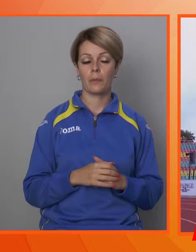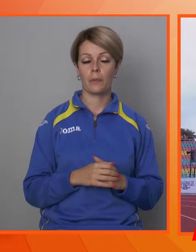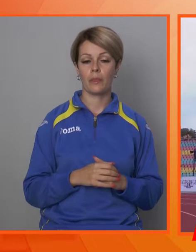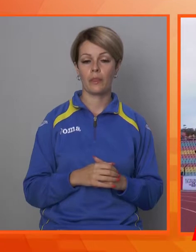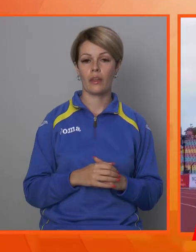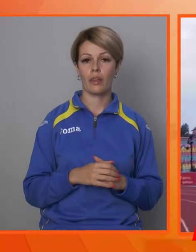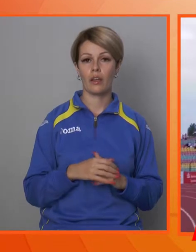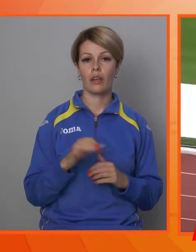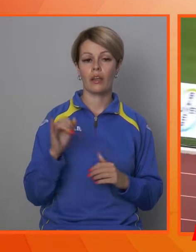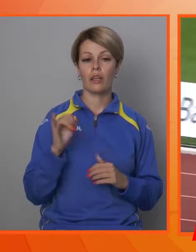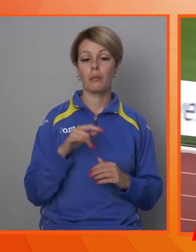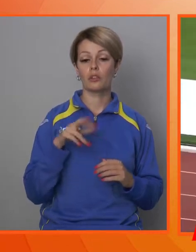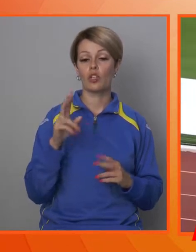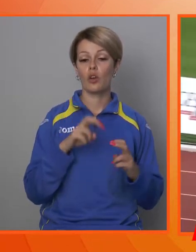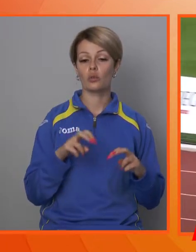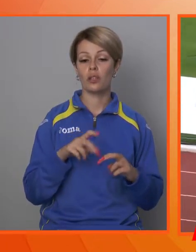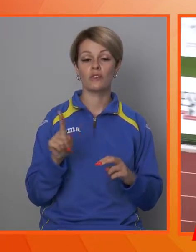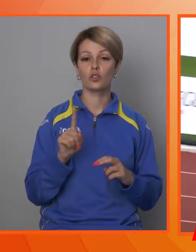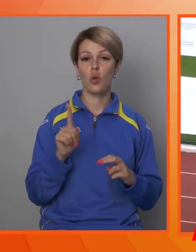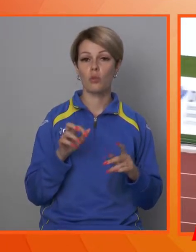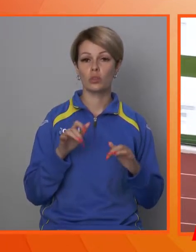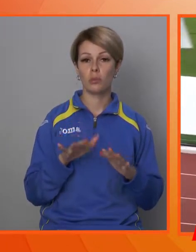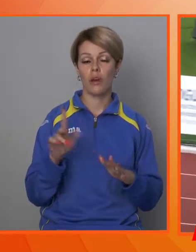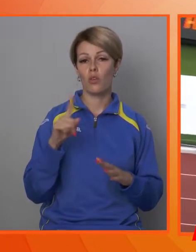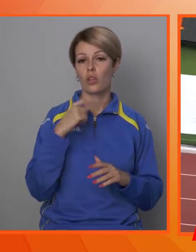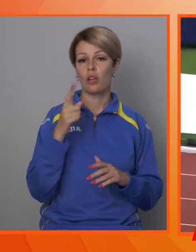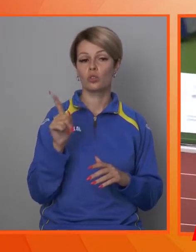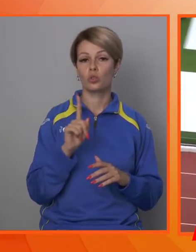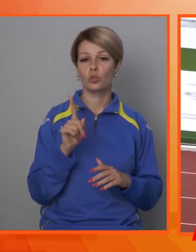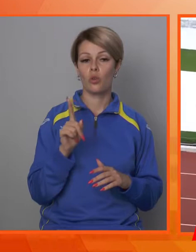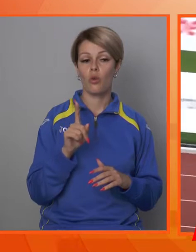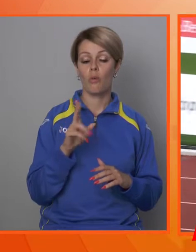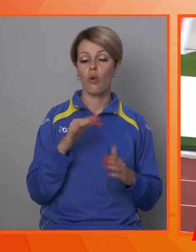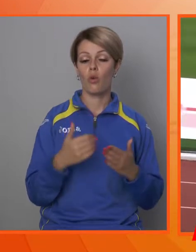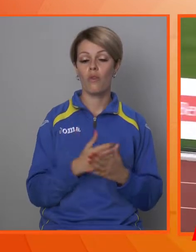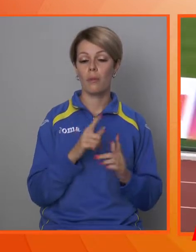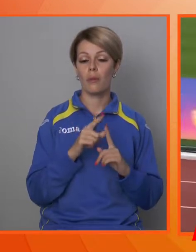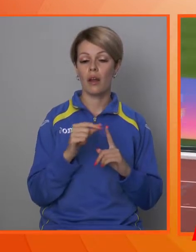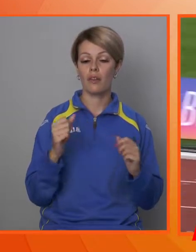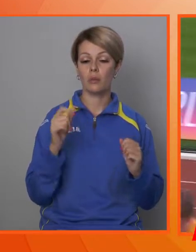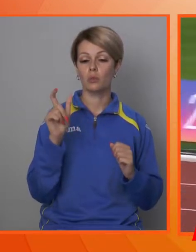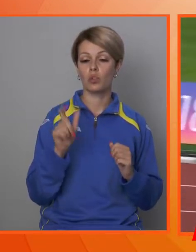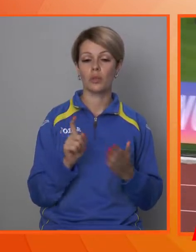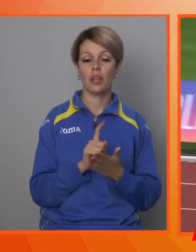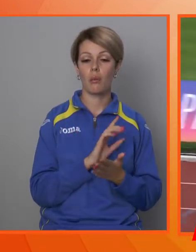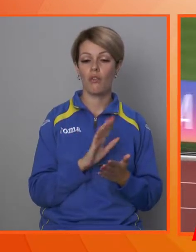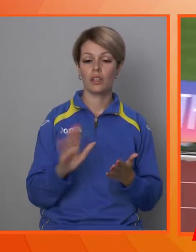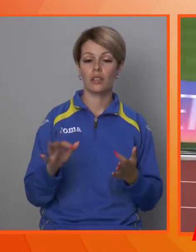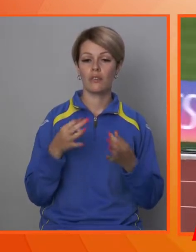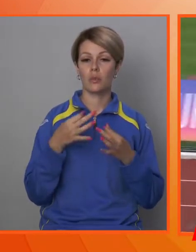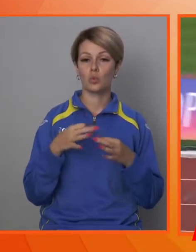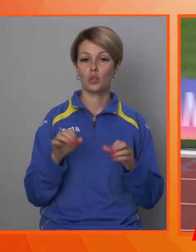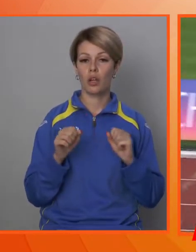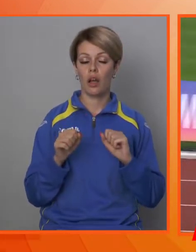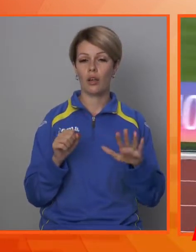дискваліфікація. Підійшли розбиратися, в чому справа. Вони кажуть, що по новим правилам спортсмен не повинен